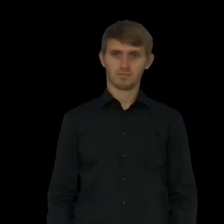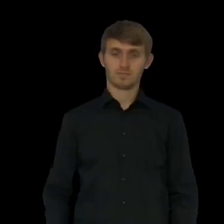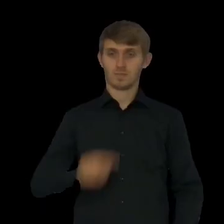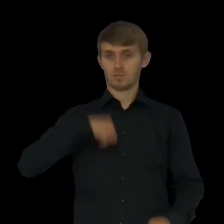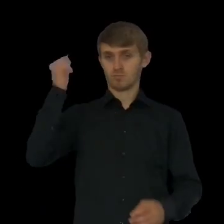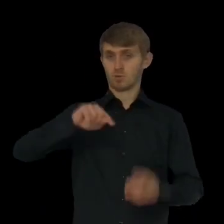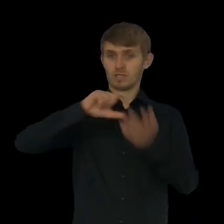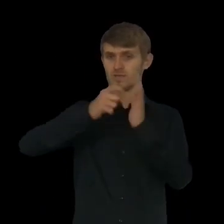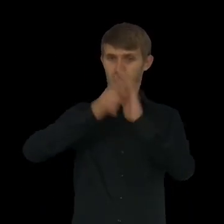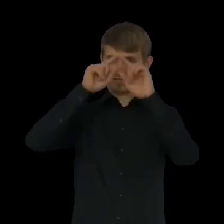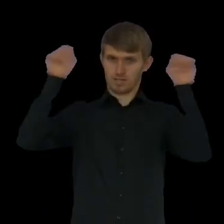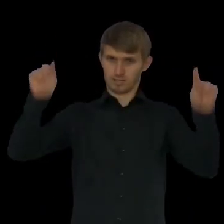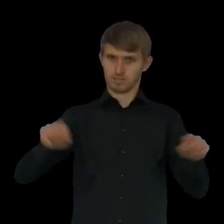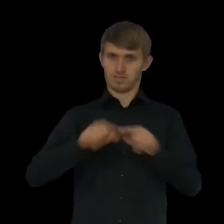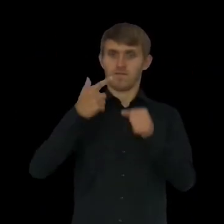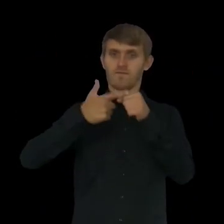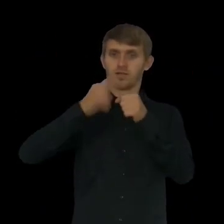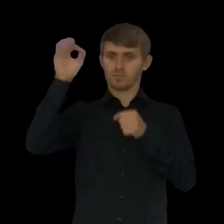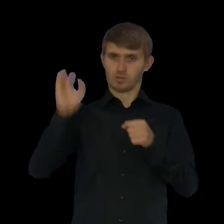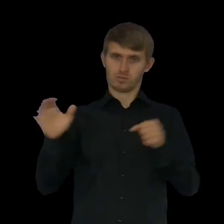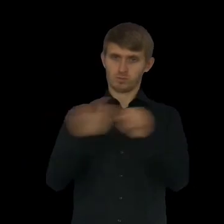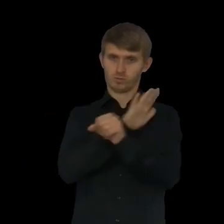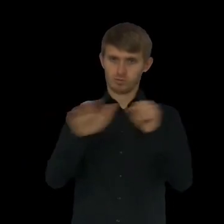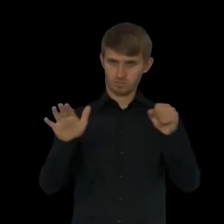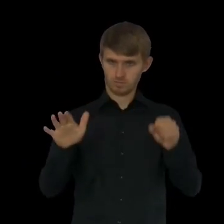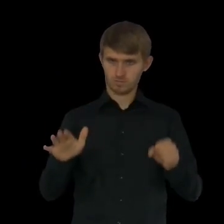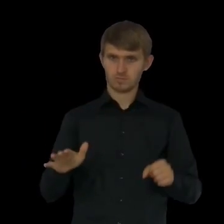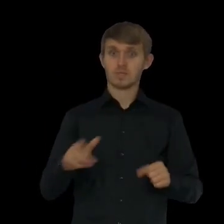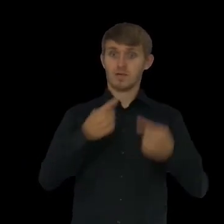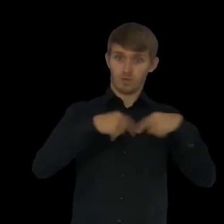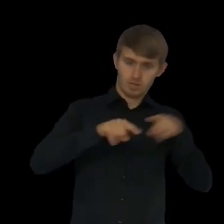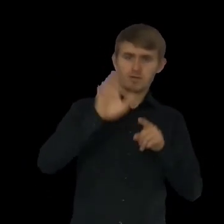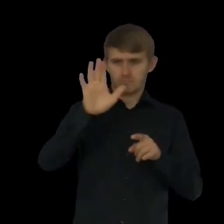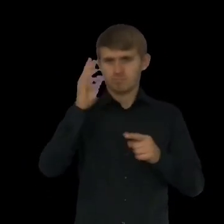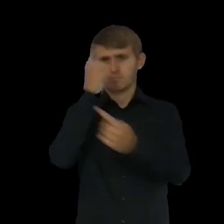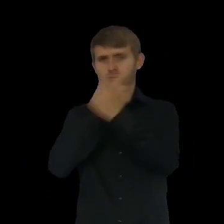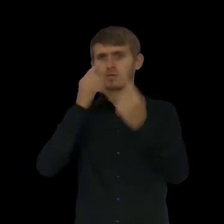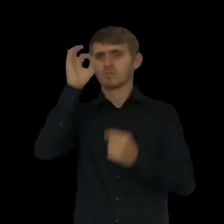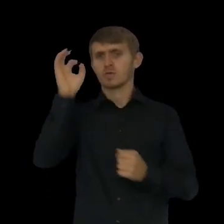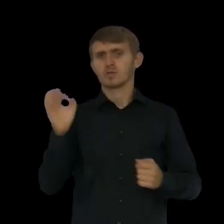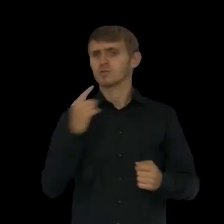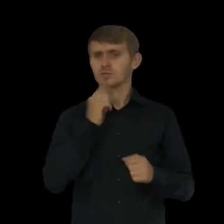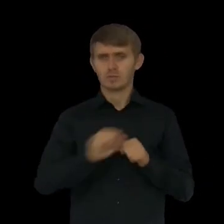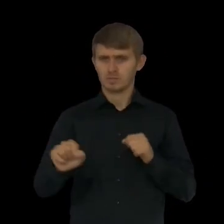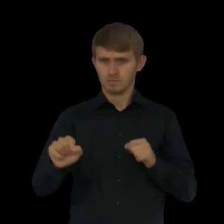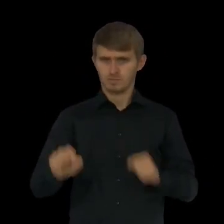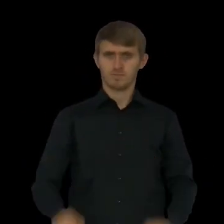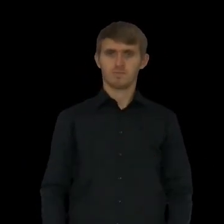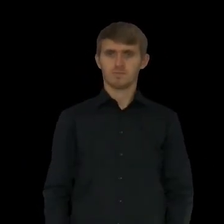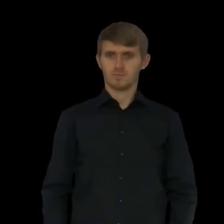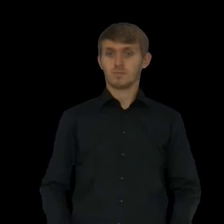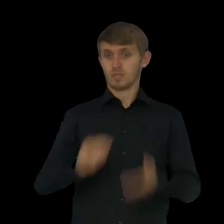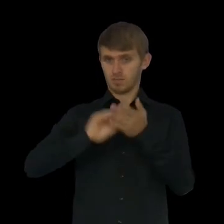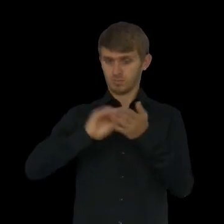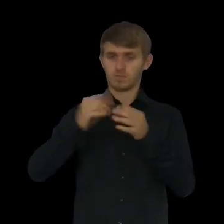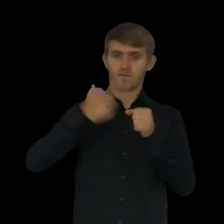mamy zacieniować 20 procent tego kwadratu zanim to zrobimy zastanówmy się czym jest procent napiszmy